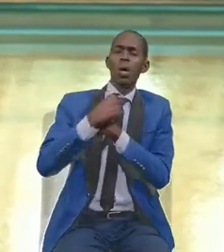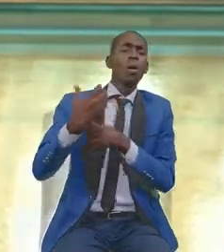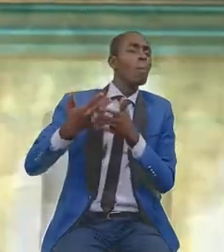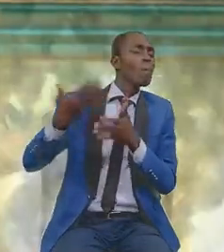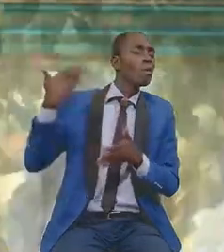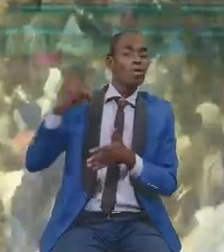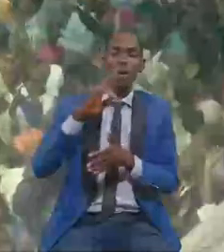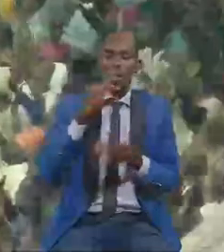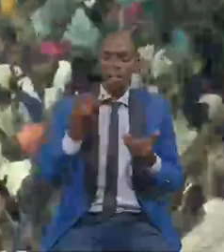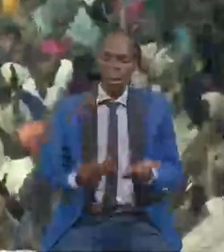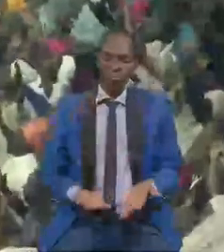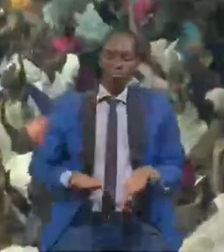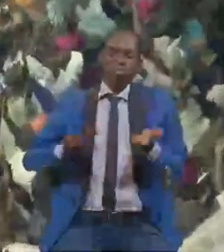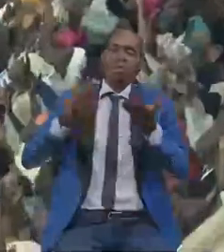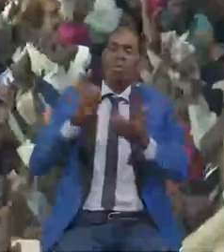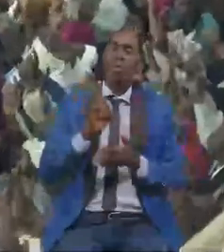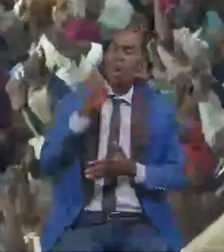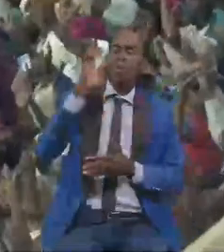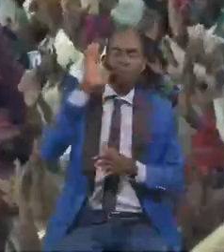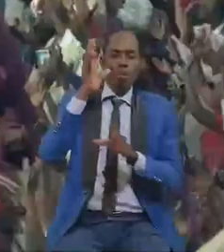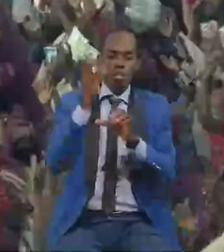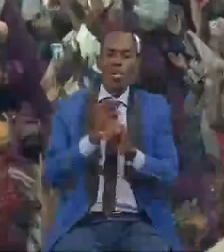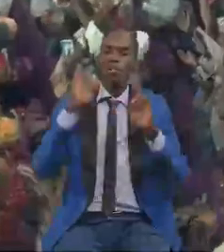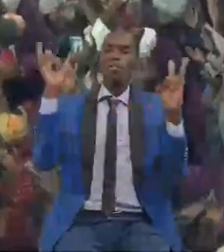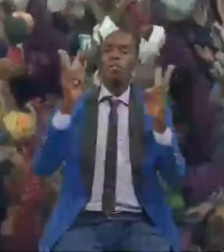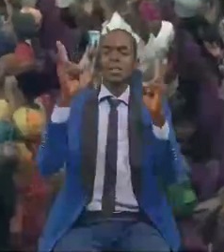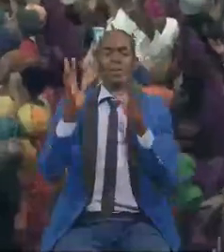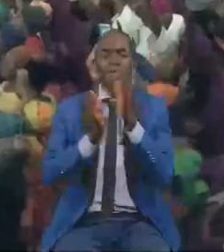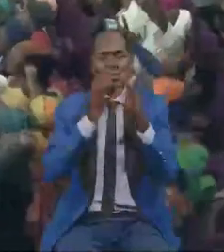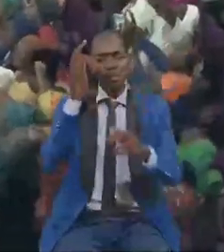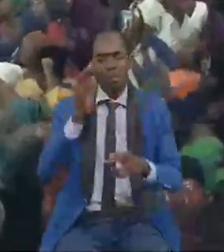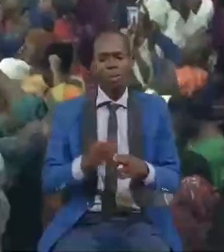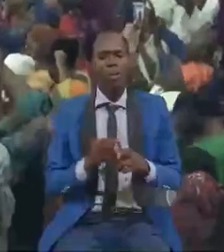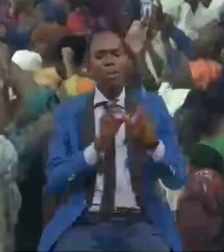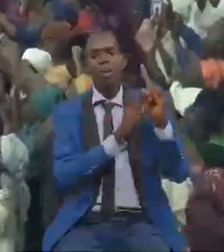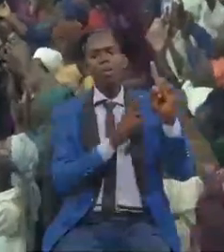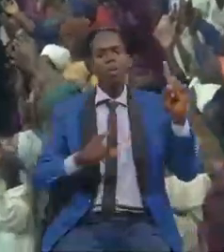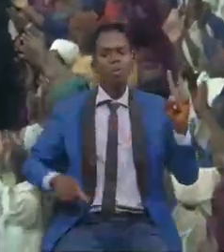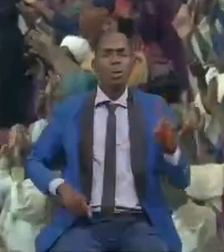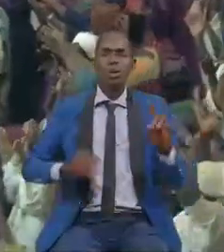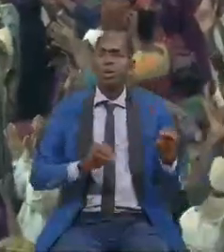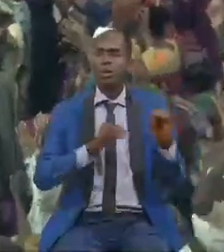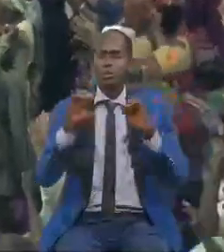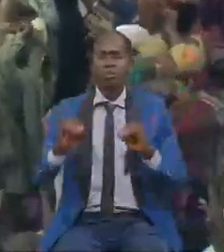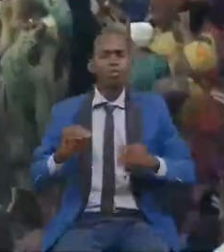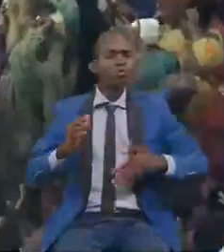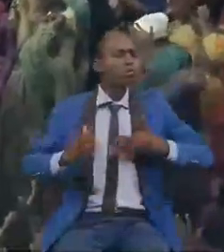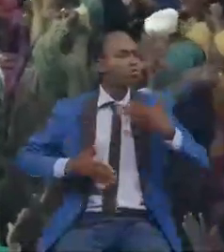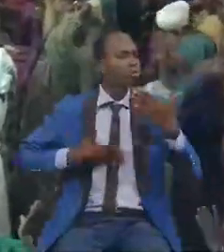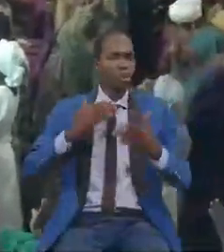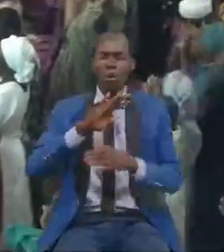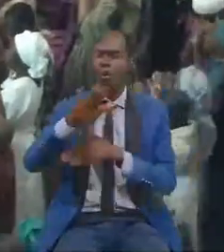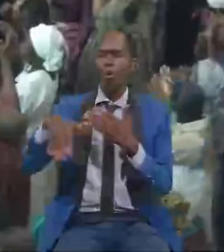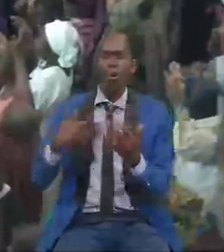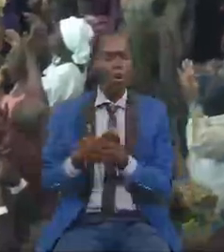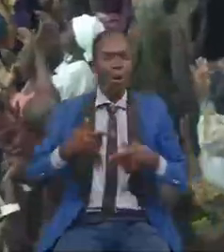relevé, vous aurez la victoire au nom de Jésus-Christ. Seigneur, mets la joie dans chaque cœur, le